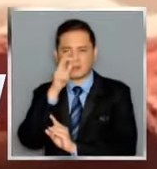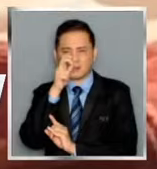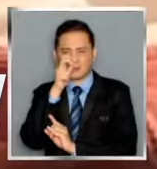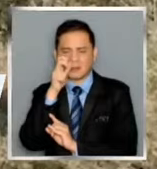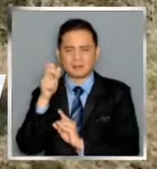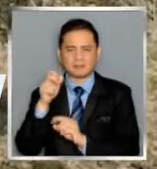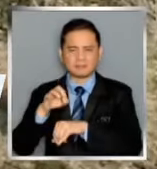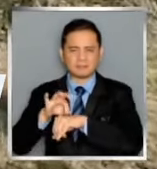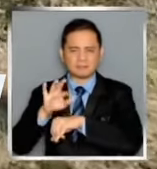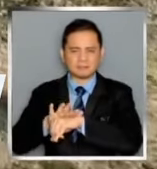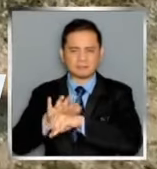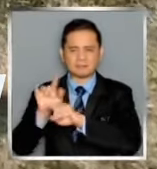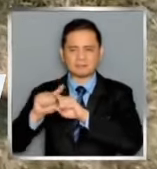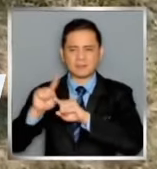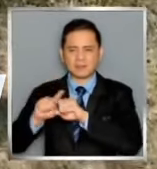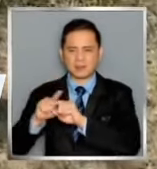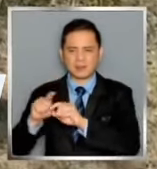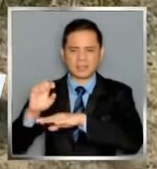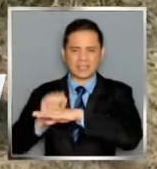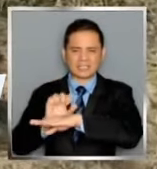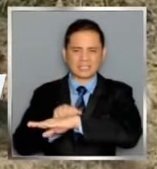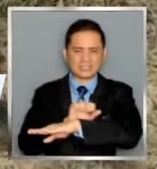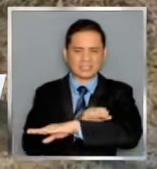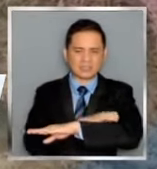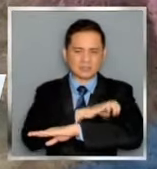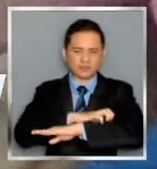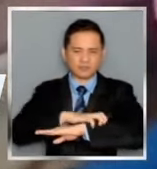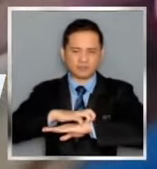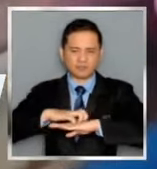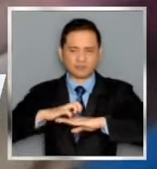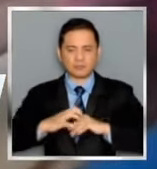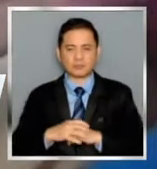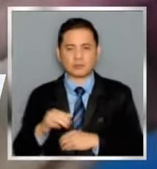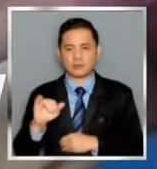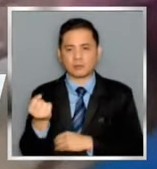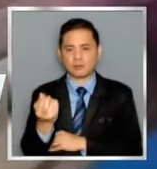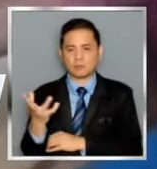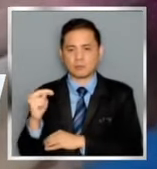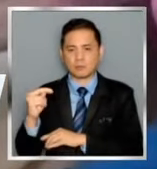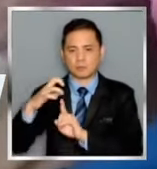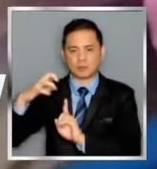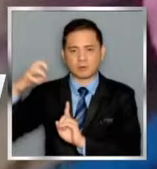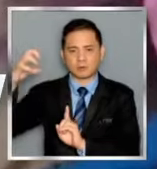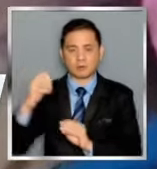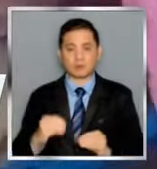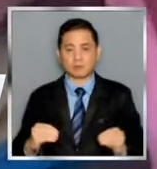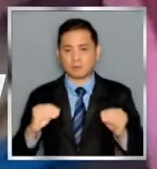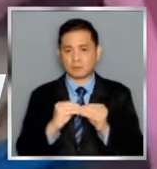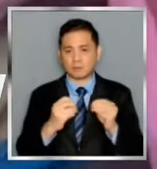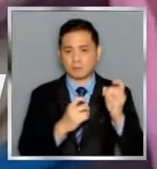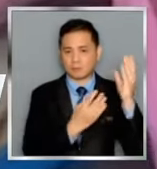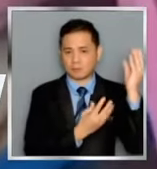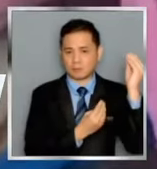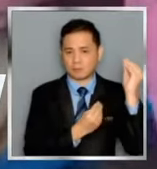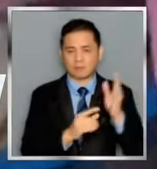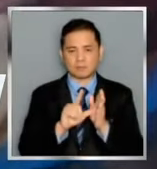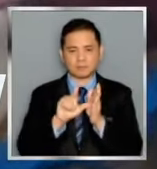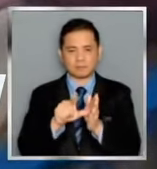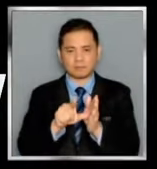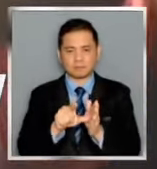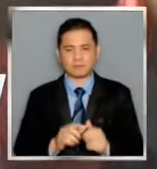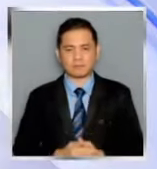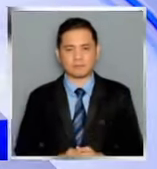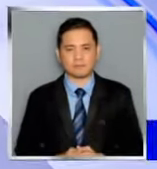at dehydrated na nang matagpuan sa isang damuhan. Ang kabuang detalye, pati kanilang lagay, ihahatid namin maya-maya